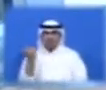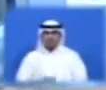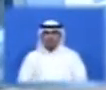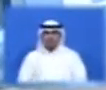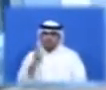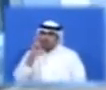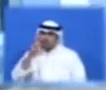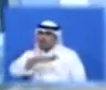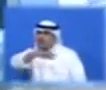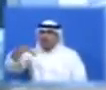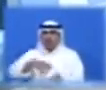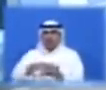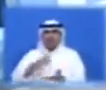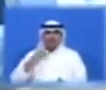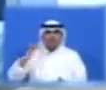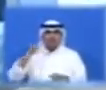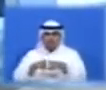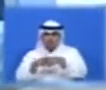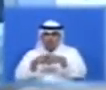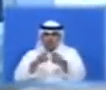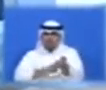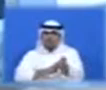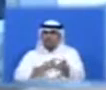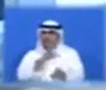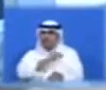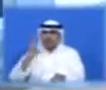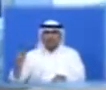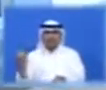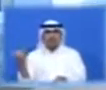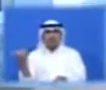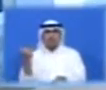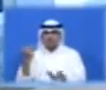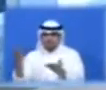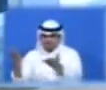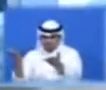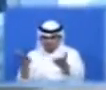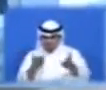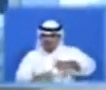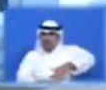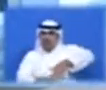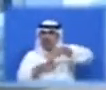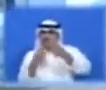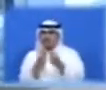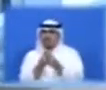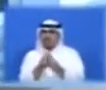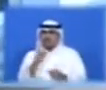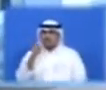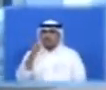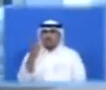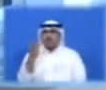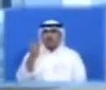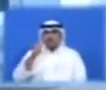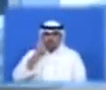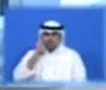أخوانه وأشقائه أصحاب الجلالة والفخامة والسمو في يومي 25-26.